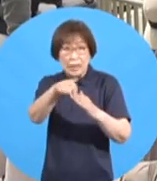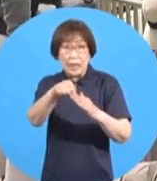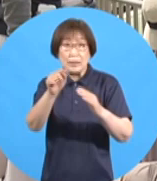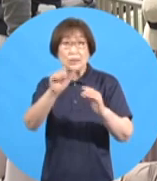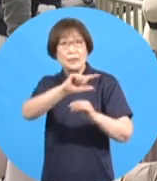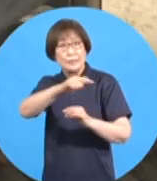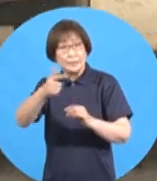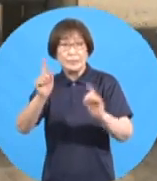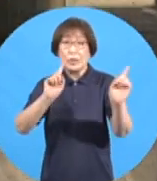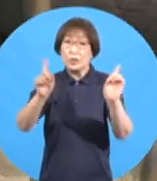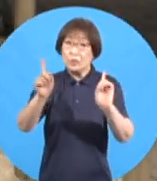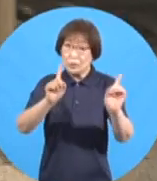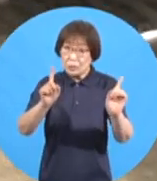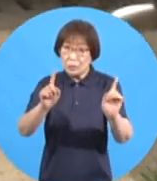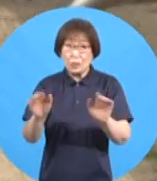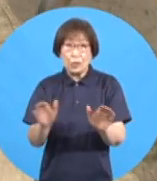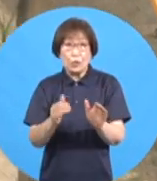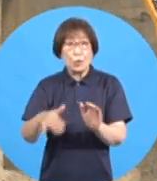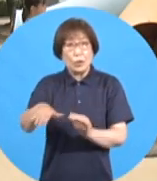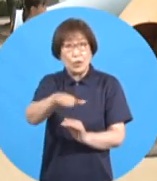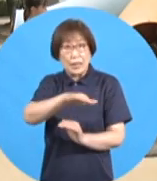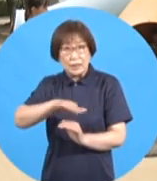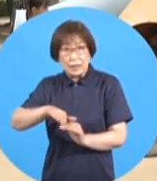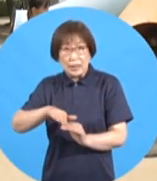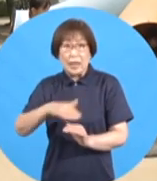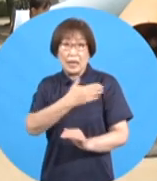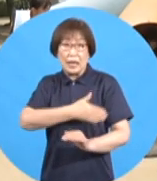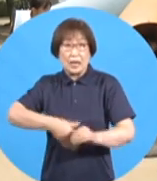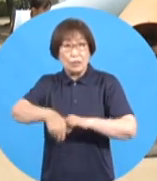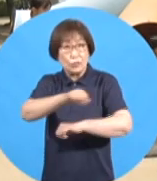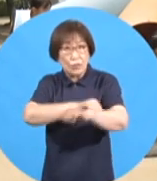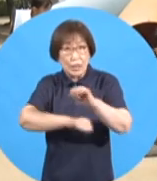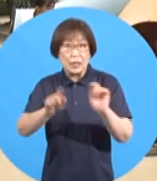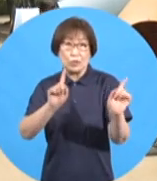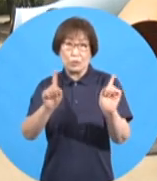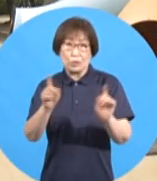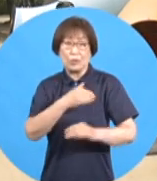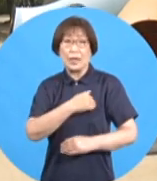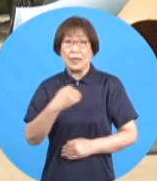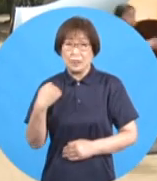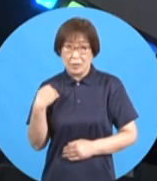子どもたちが思い切り体を動かして遊ぶことができます。